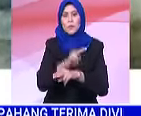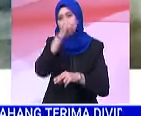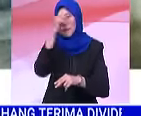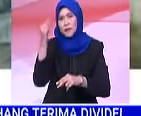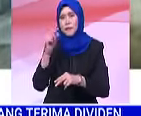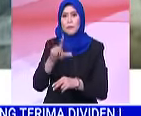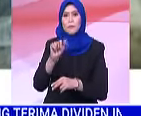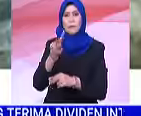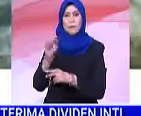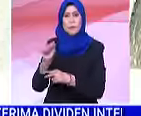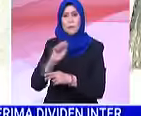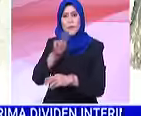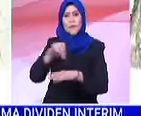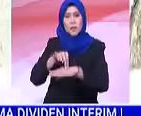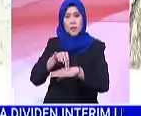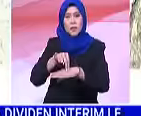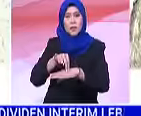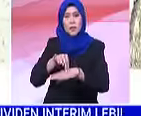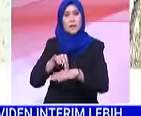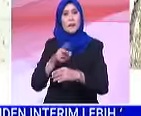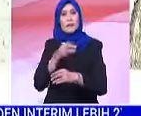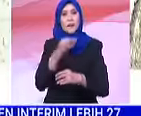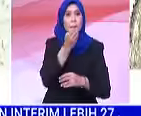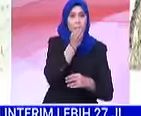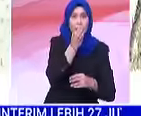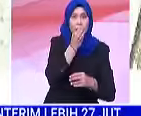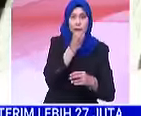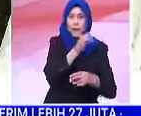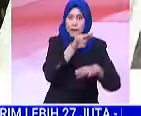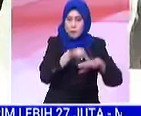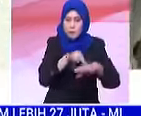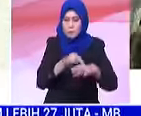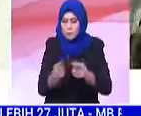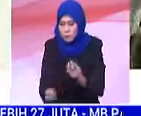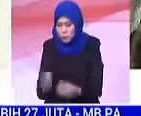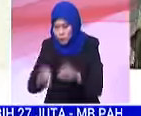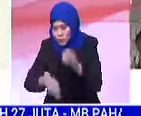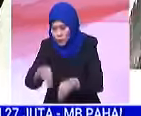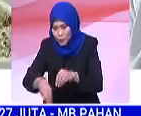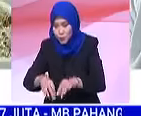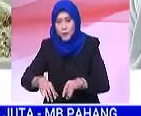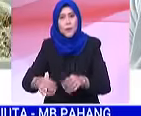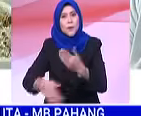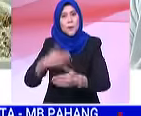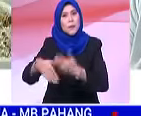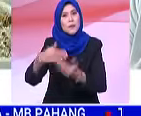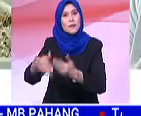larva. Maksudnya daripada natural, daripada sisa makanan terhasil daripada secara natural, kemudian diproses oleh